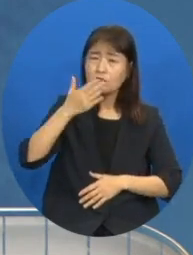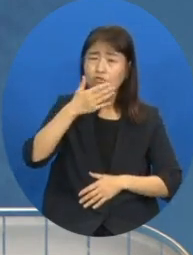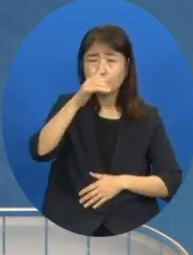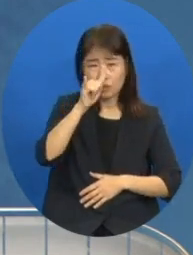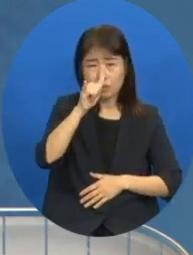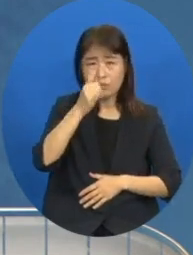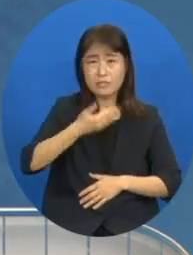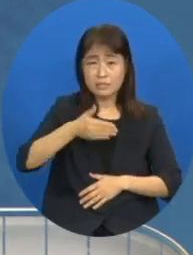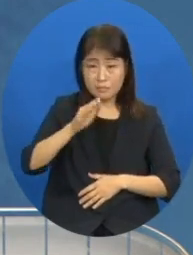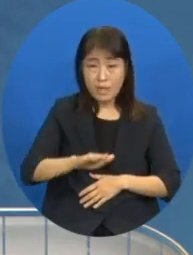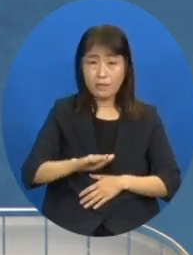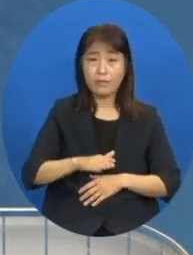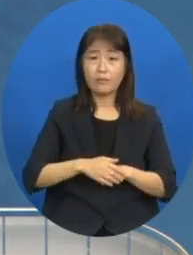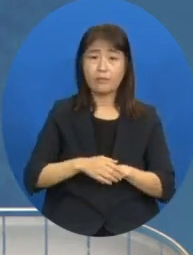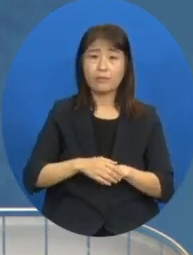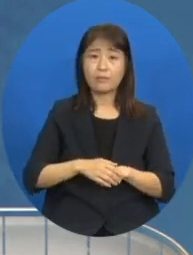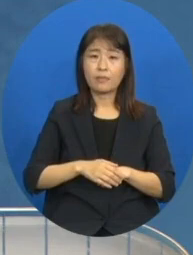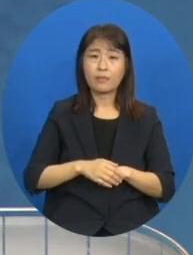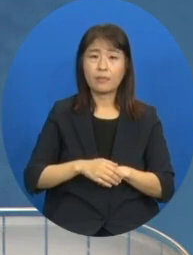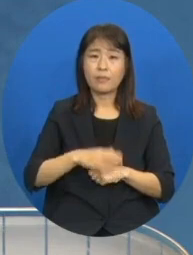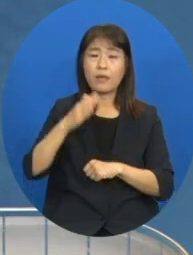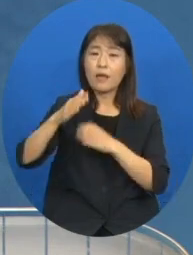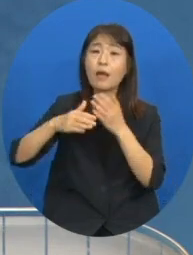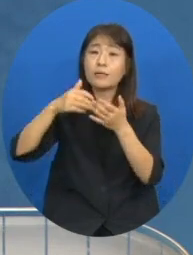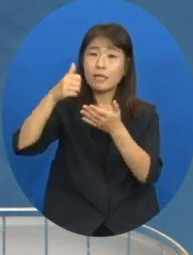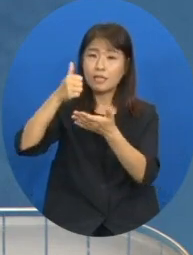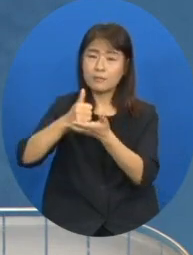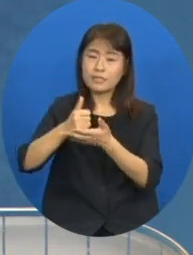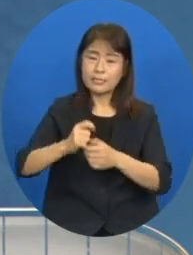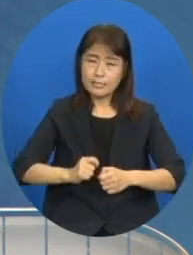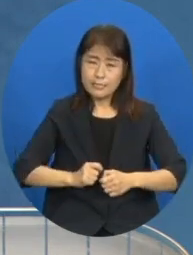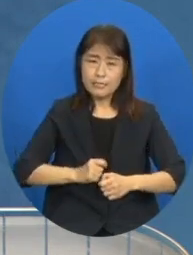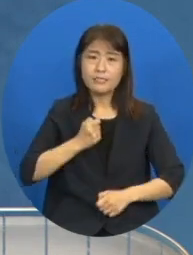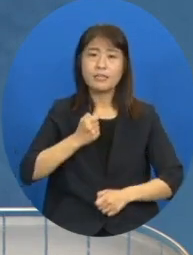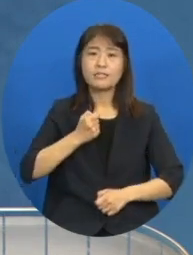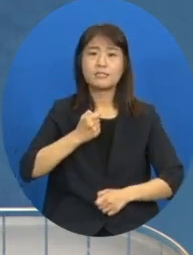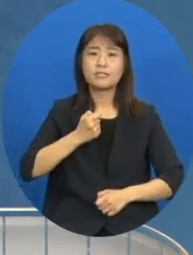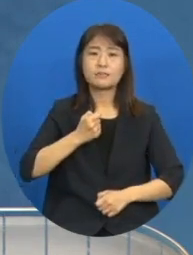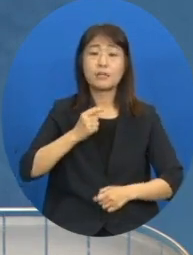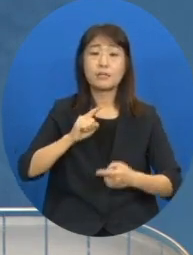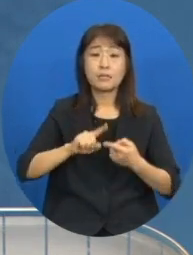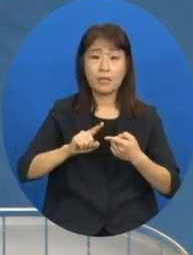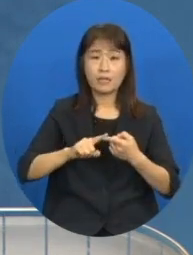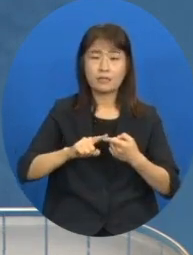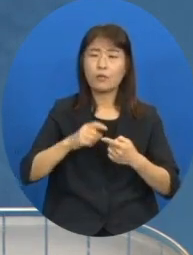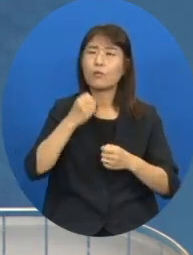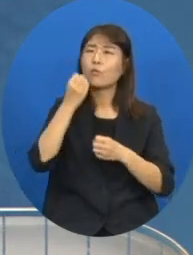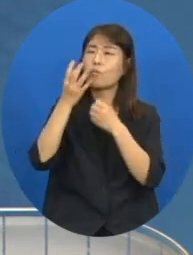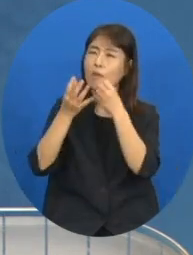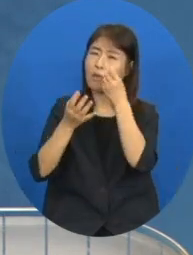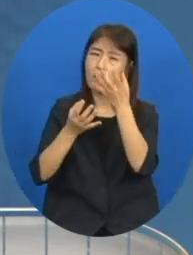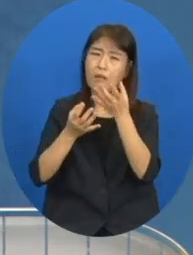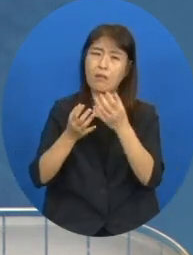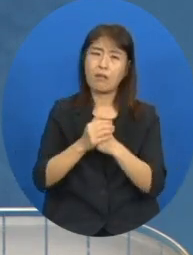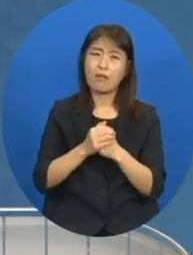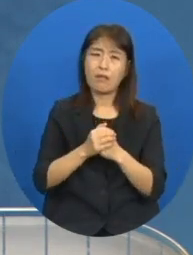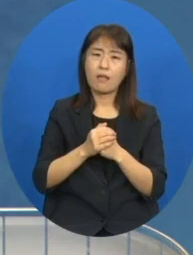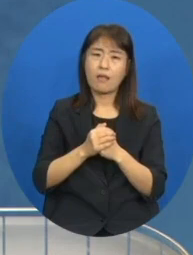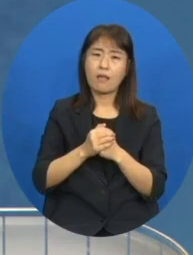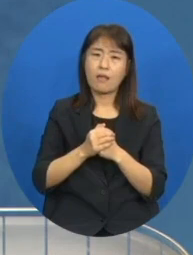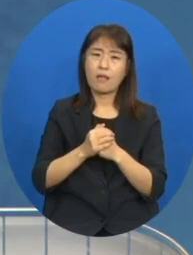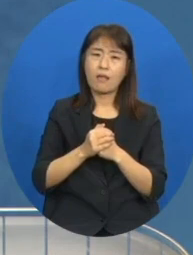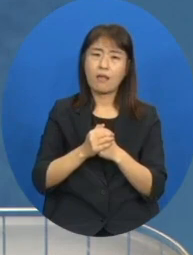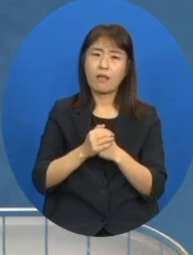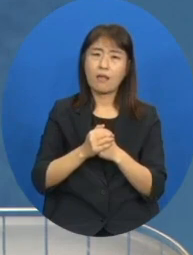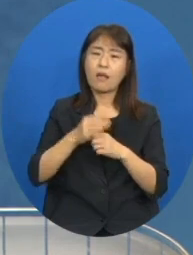그러나 손양원 목사님은 하나님은 진실하시다 하고 그는 고백했어요. 그리고 그것을